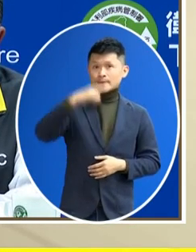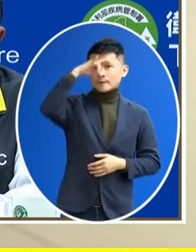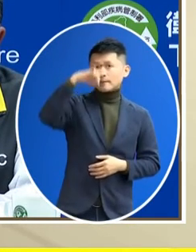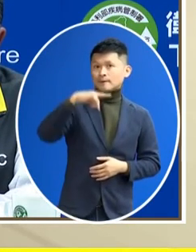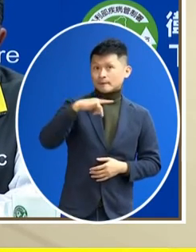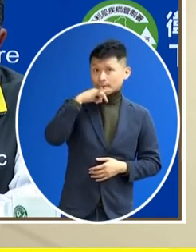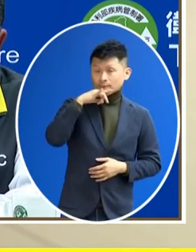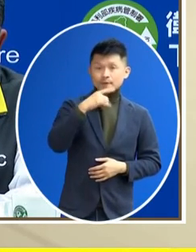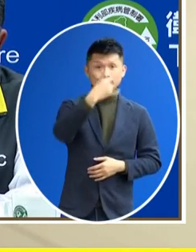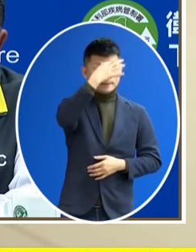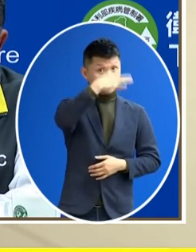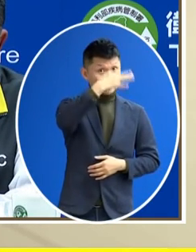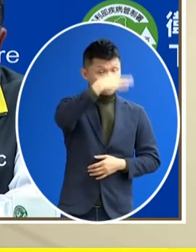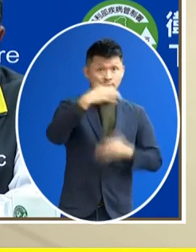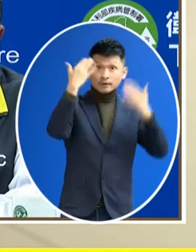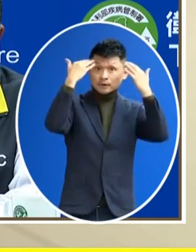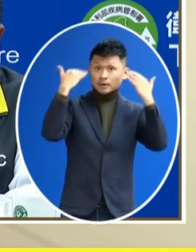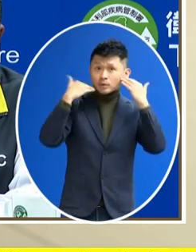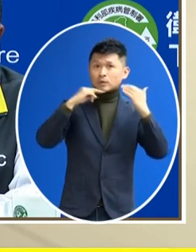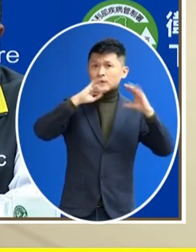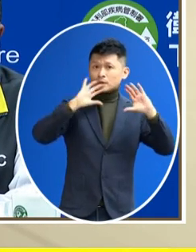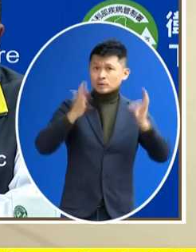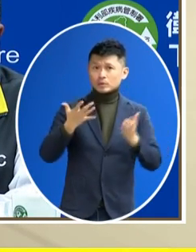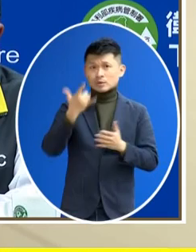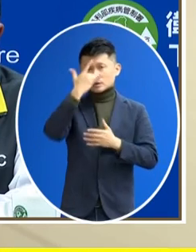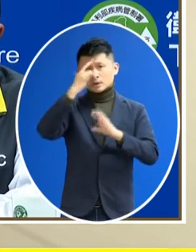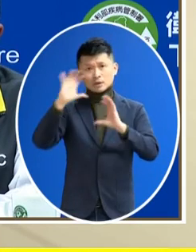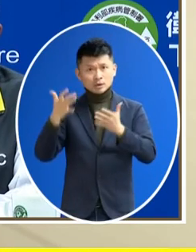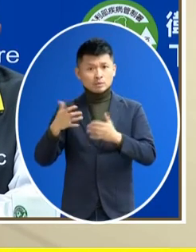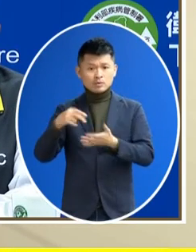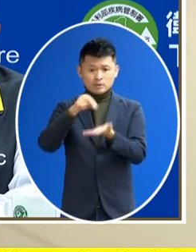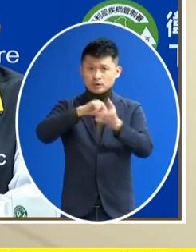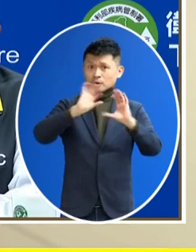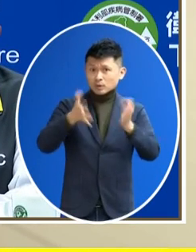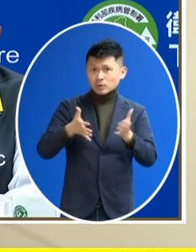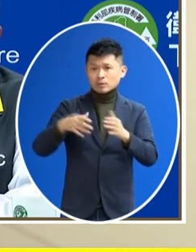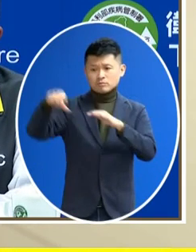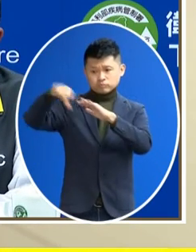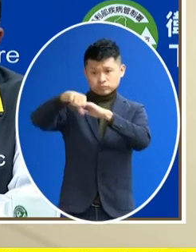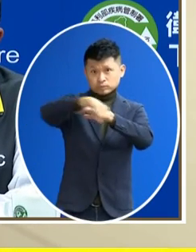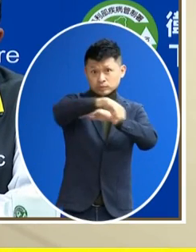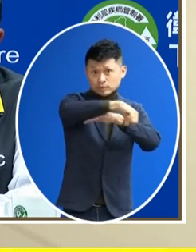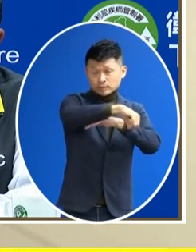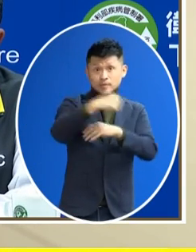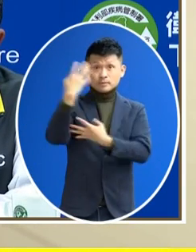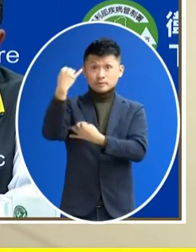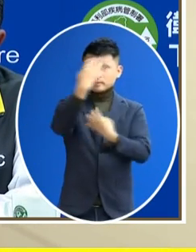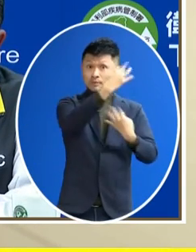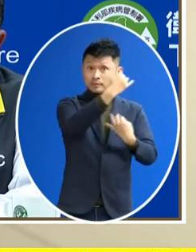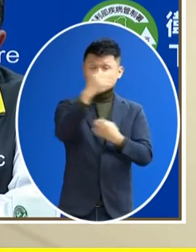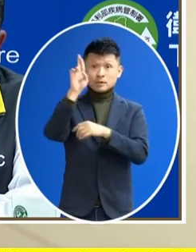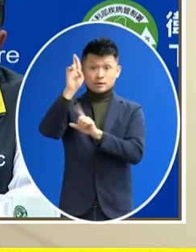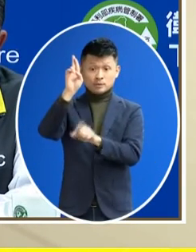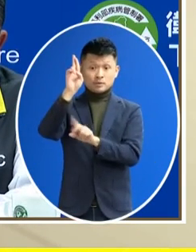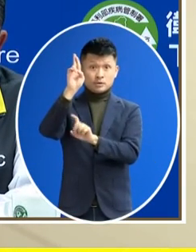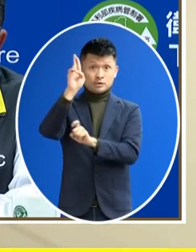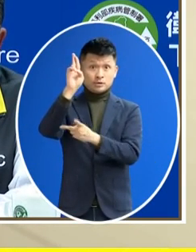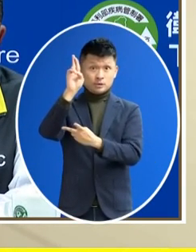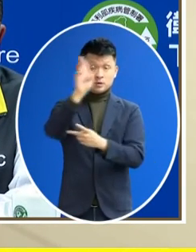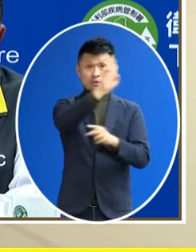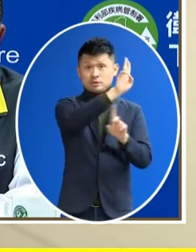克、菲律宾、韩国、英国、德国、印尼。入境的时间从12月12日